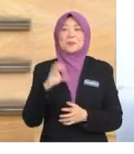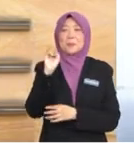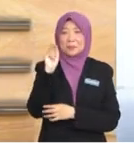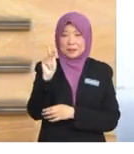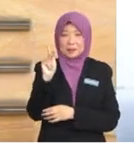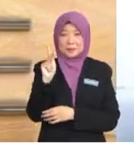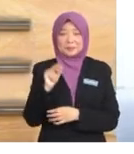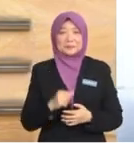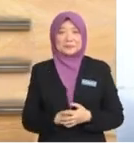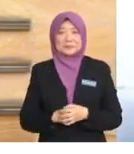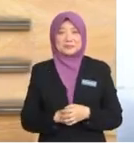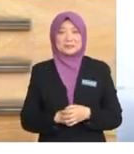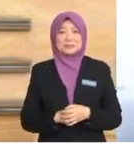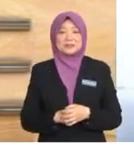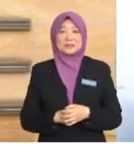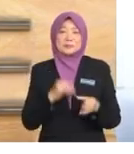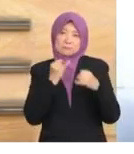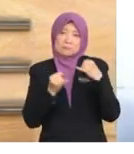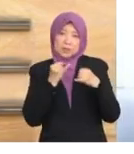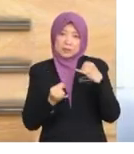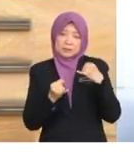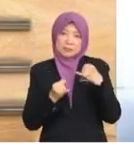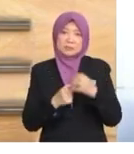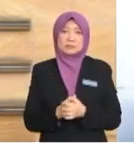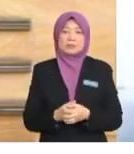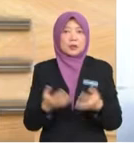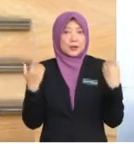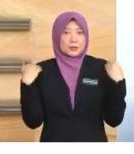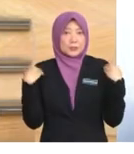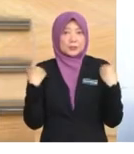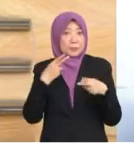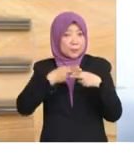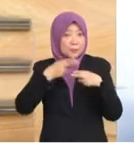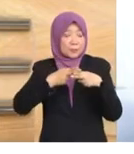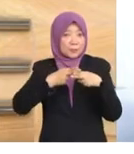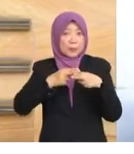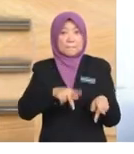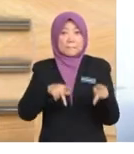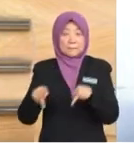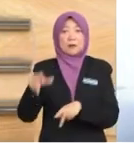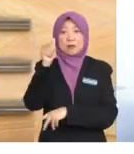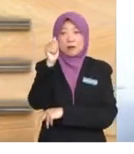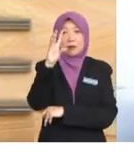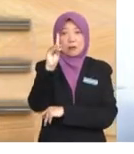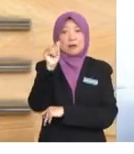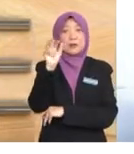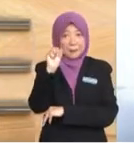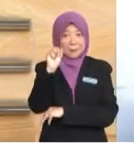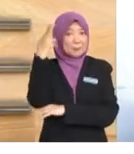Okey, dan yang terakhir Cikgu Nisa, kita ada adik Adam. Hai adik Adam.